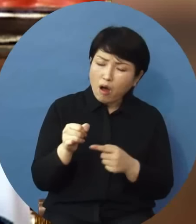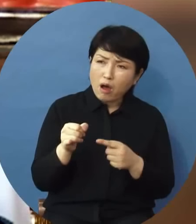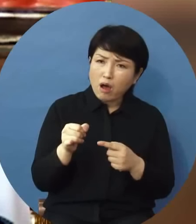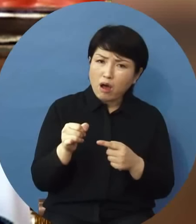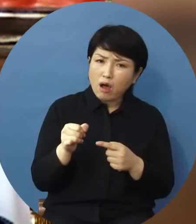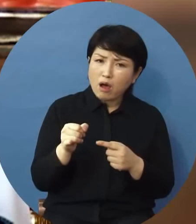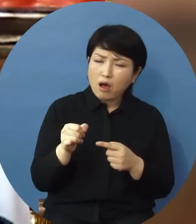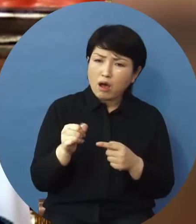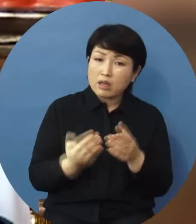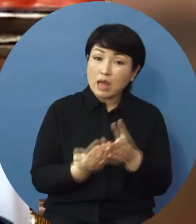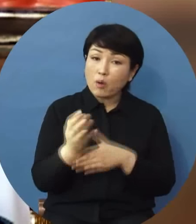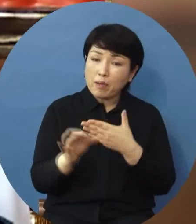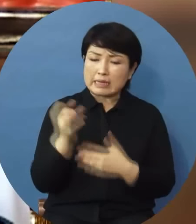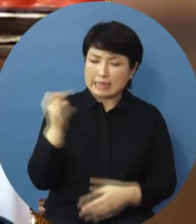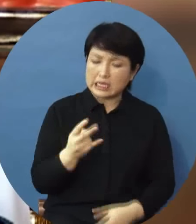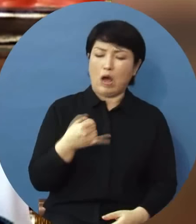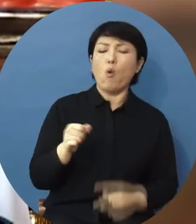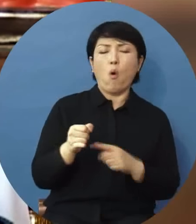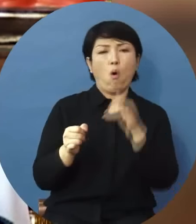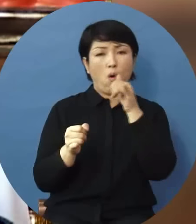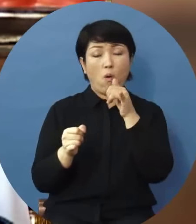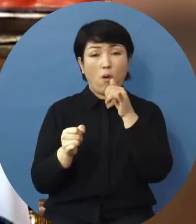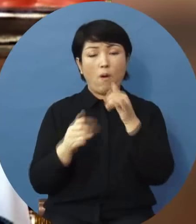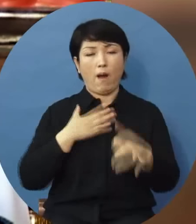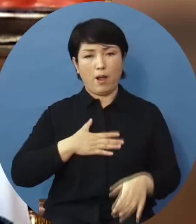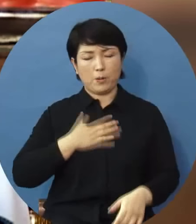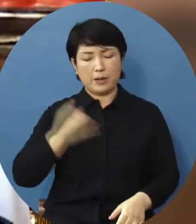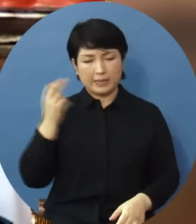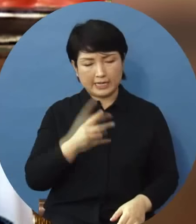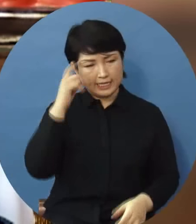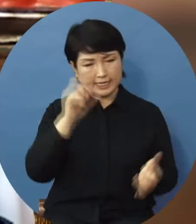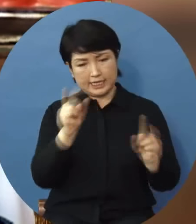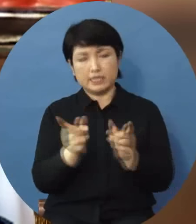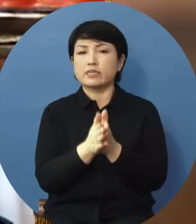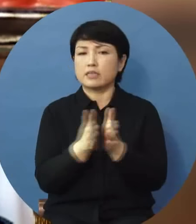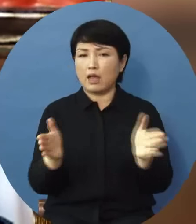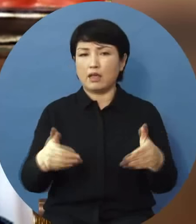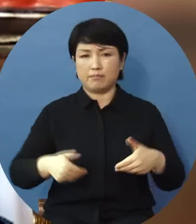오류가 생긴 줄 알고 다시 시작해야 되겠죠.